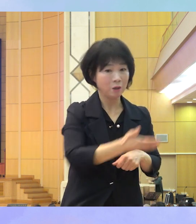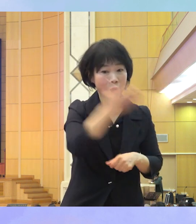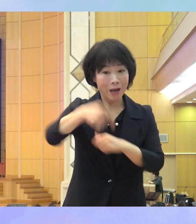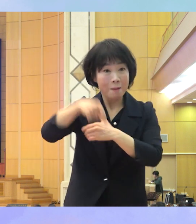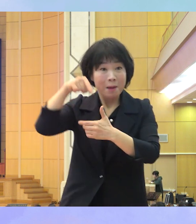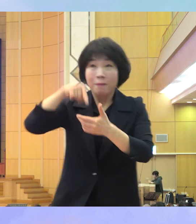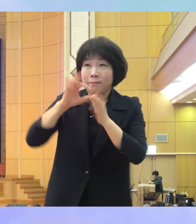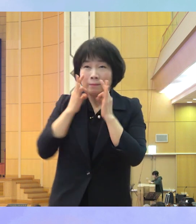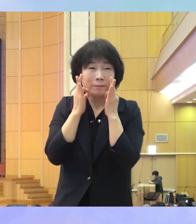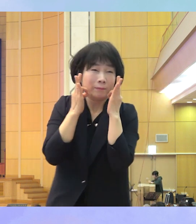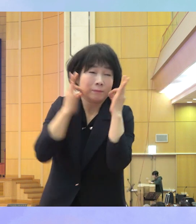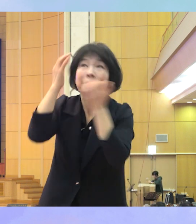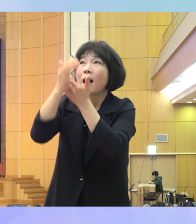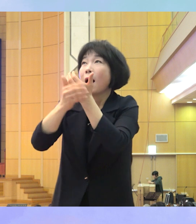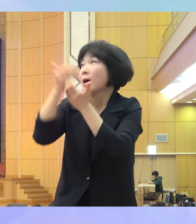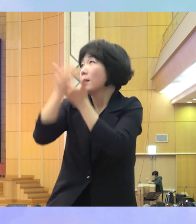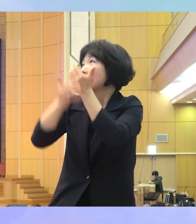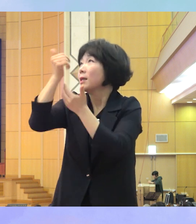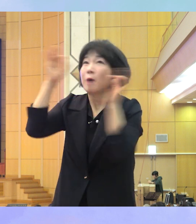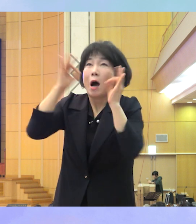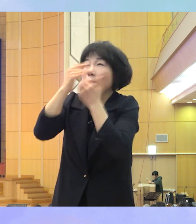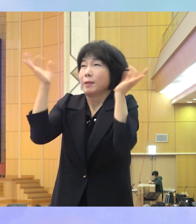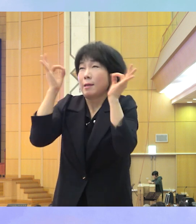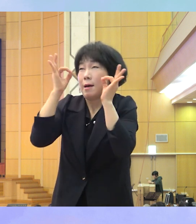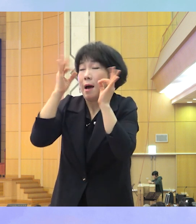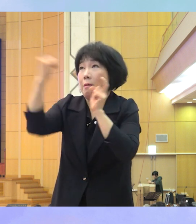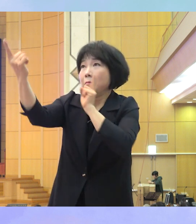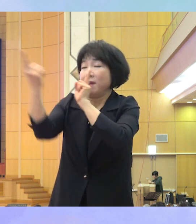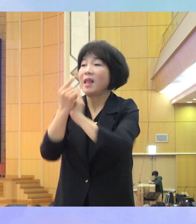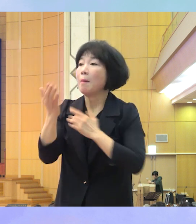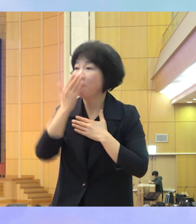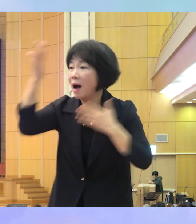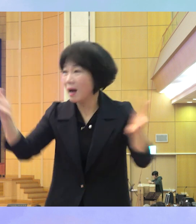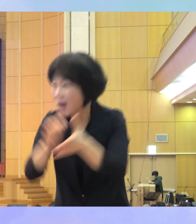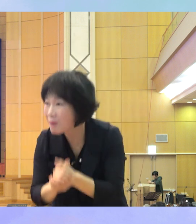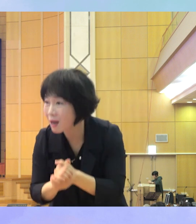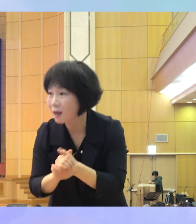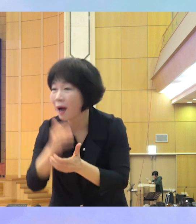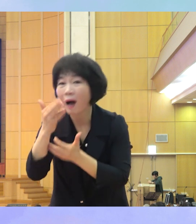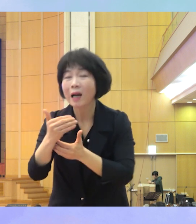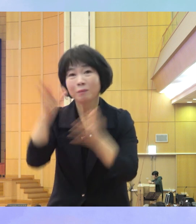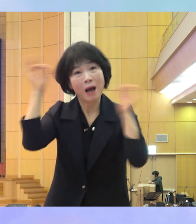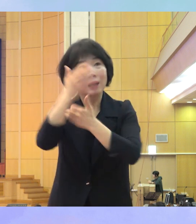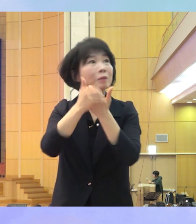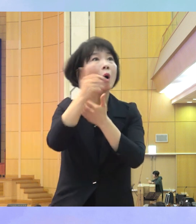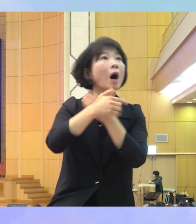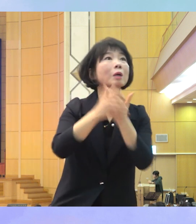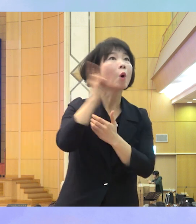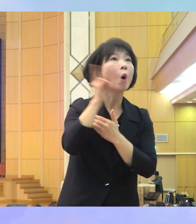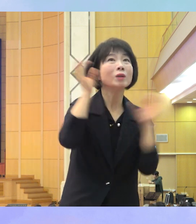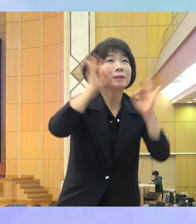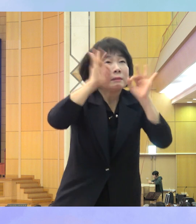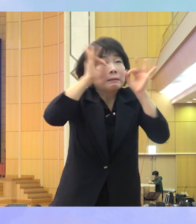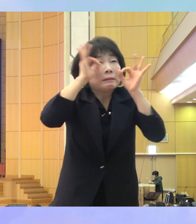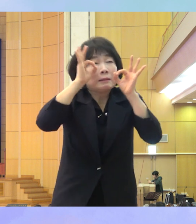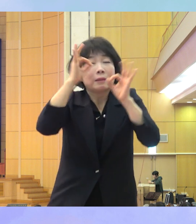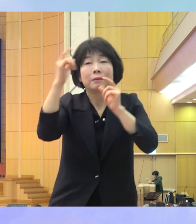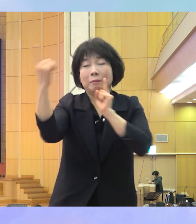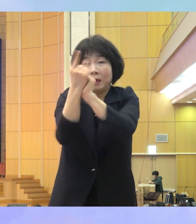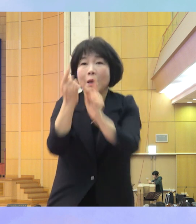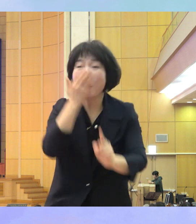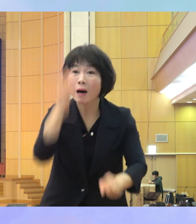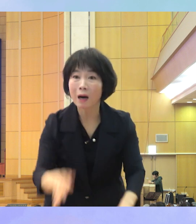찾고 찾으면, 구하면 나를 찾을 것이요 나를 만나리라. 기도하면서 주님을 만나게